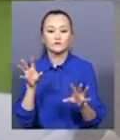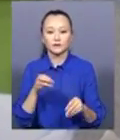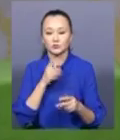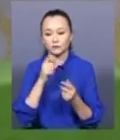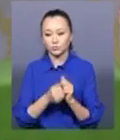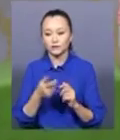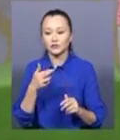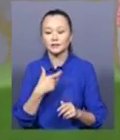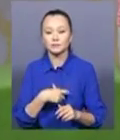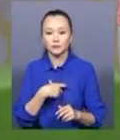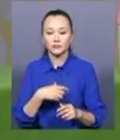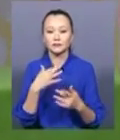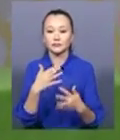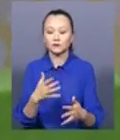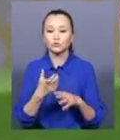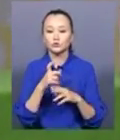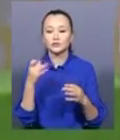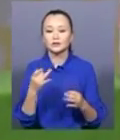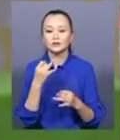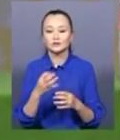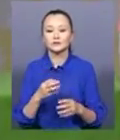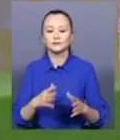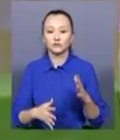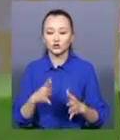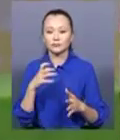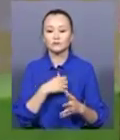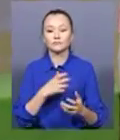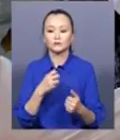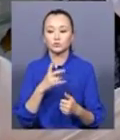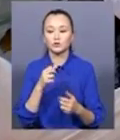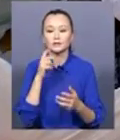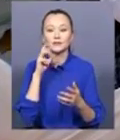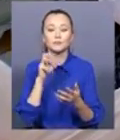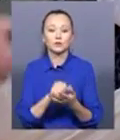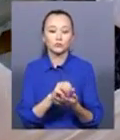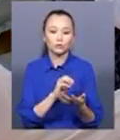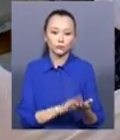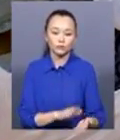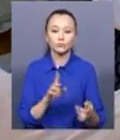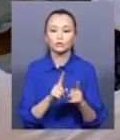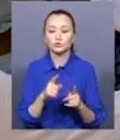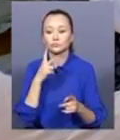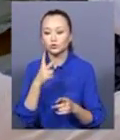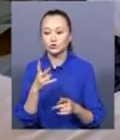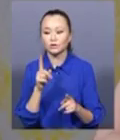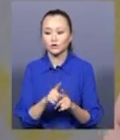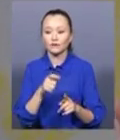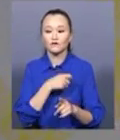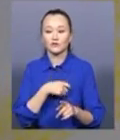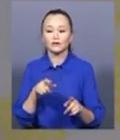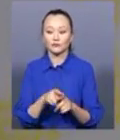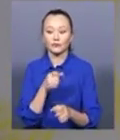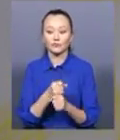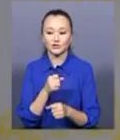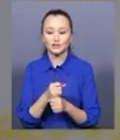себя несколько очень интересных таких движений. Возьму на заметку. Ну и когда смотришь на такого фитнес-тренера,